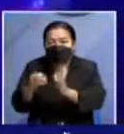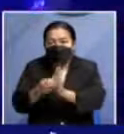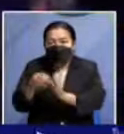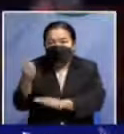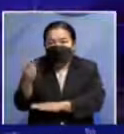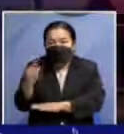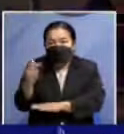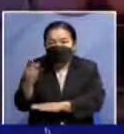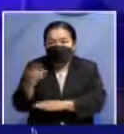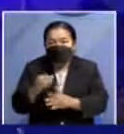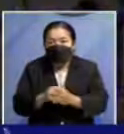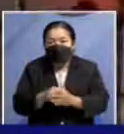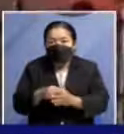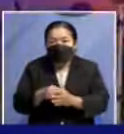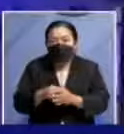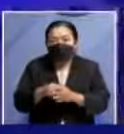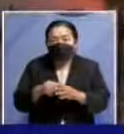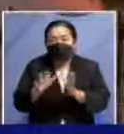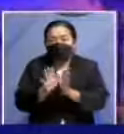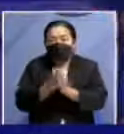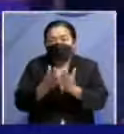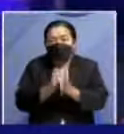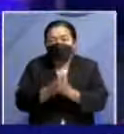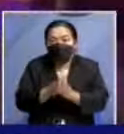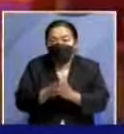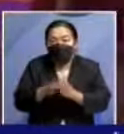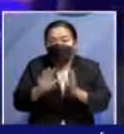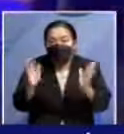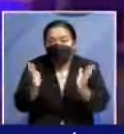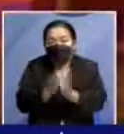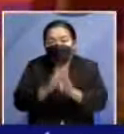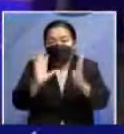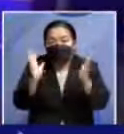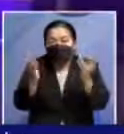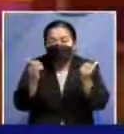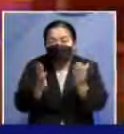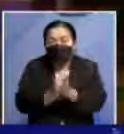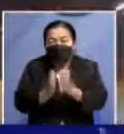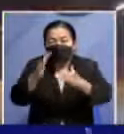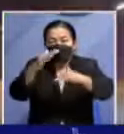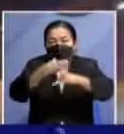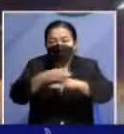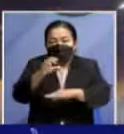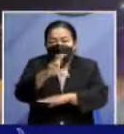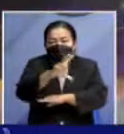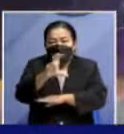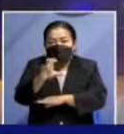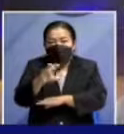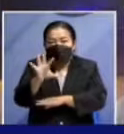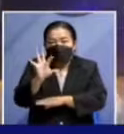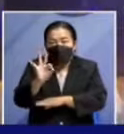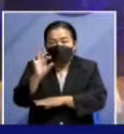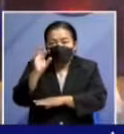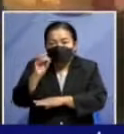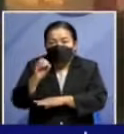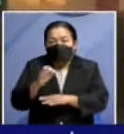านี10รายสมุทรสาคร3รายค่ะสมุทรปราการ3รายรวมผู้ป่วยยืนยันสะสมอยู่ที่จำนวน390รายค่ะกำลัง